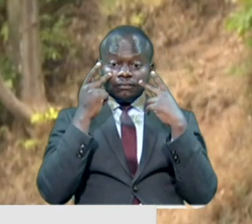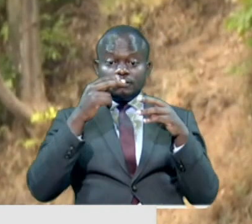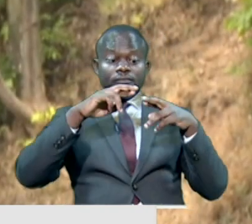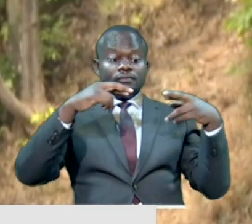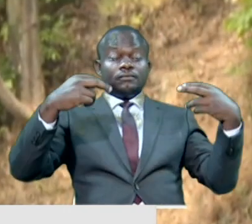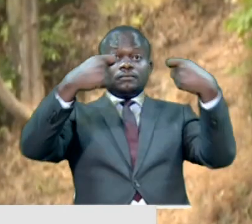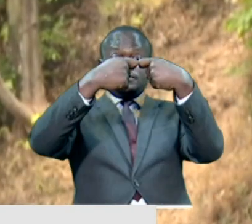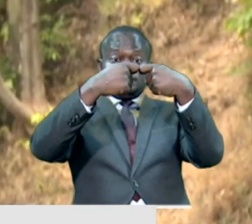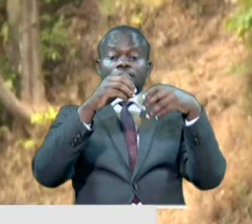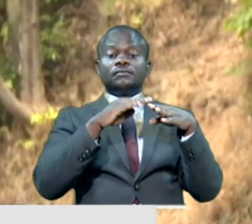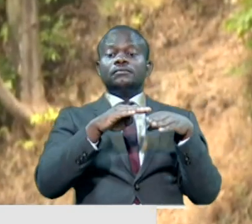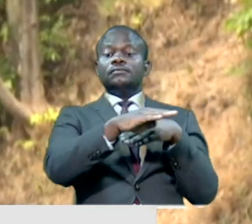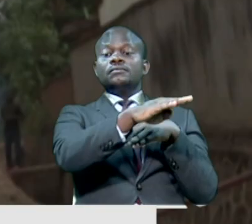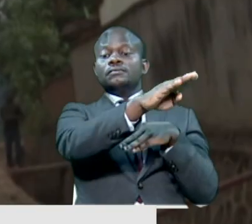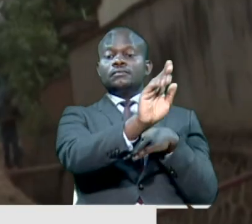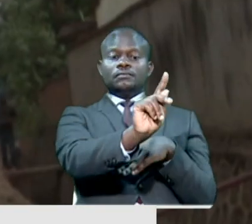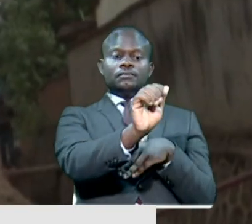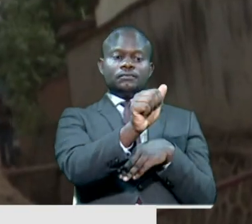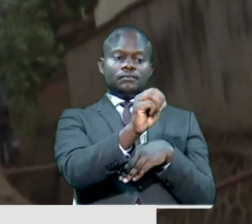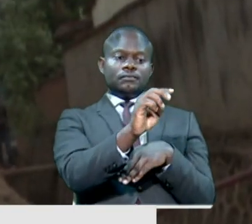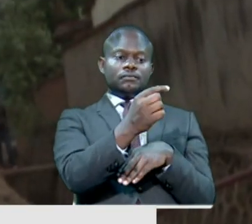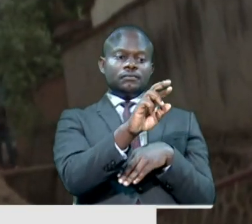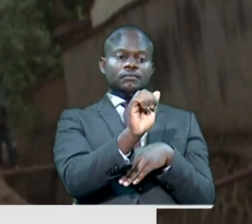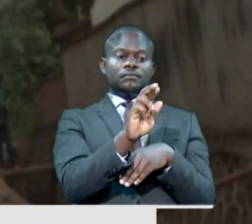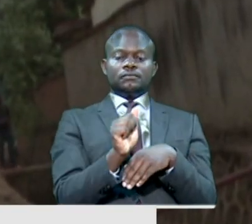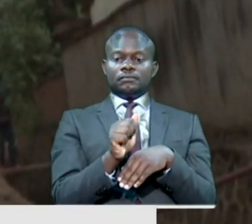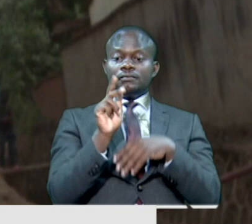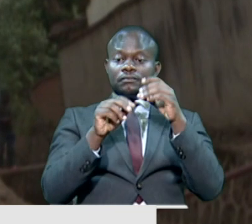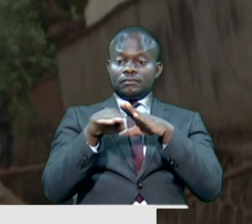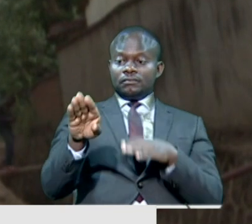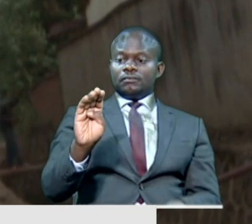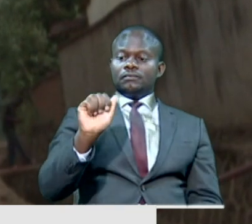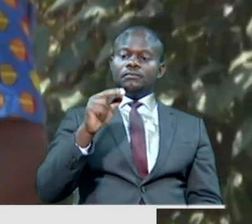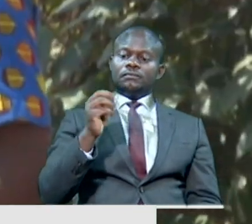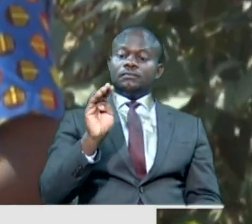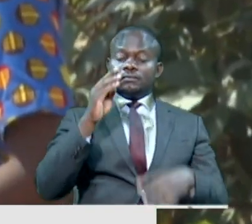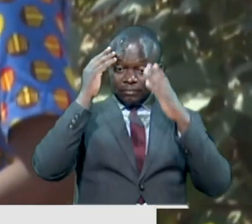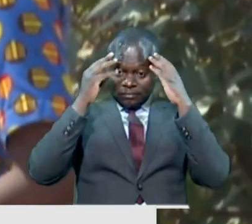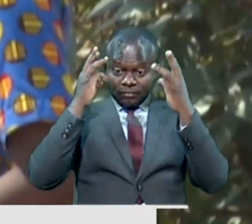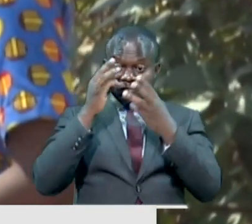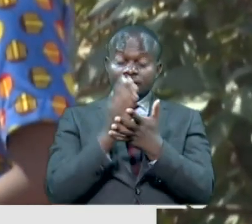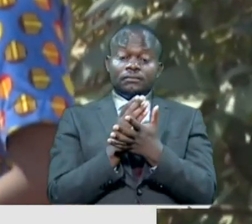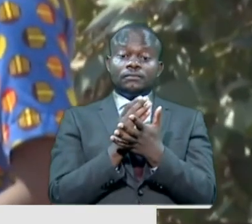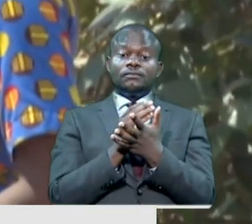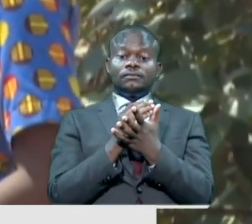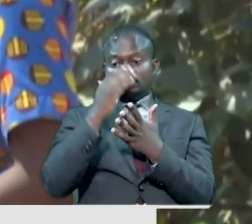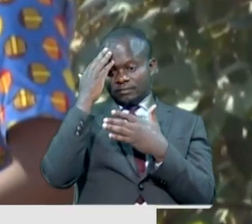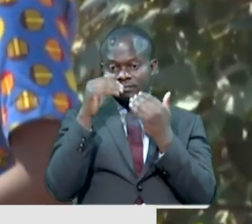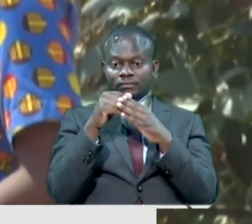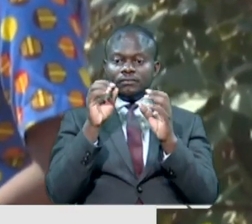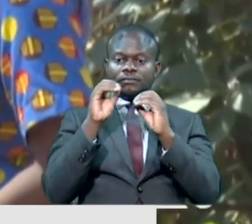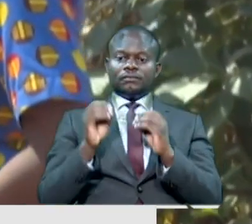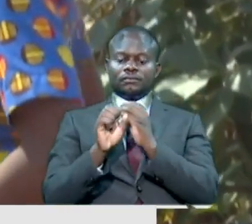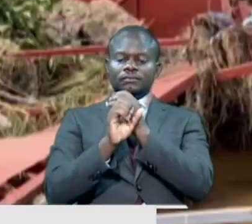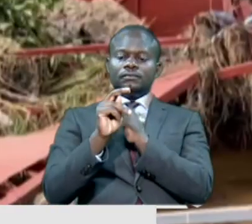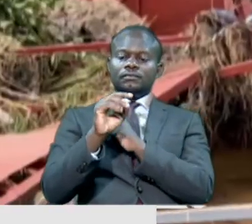akomeje ugeze ikamugarura Abaturage babahimba na Gatovu impungenge zishire bashonje bahishiwe kubera ibiro by'umurenge